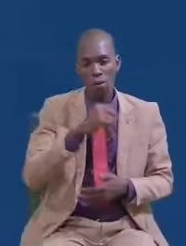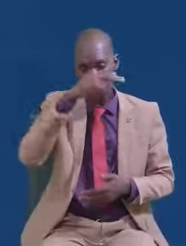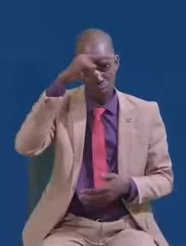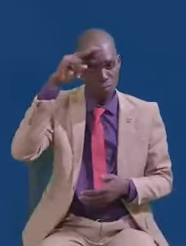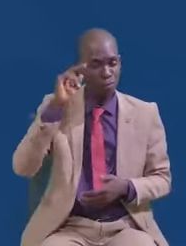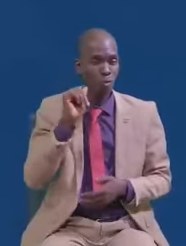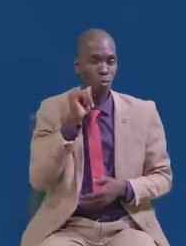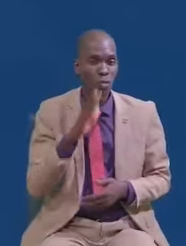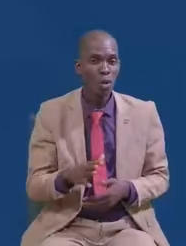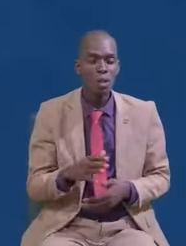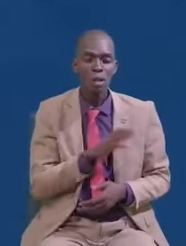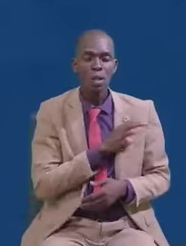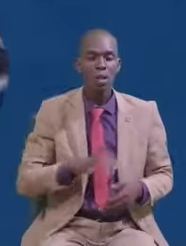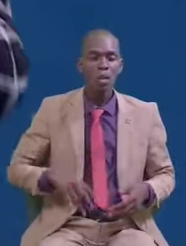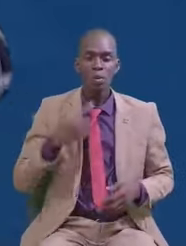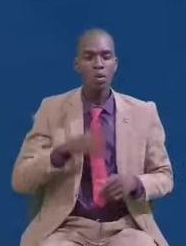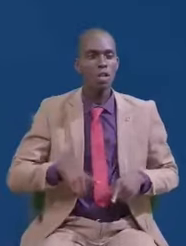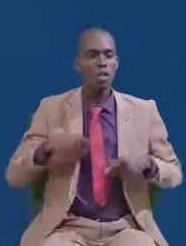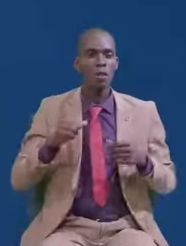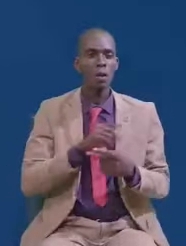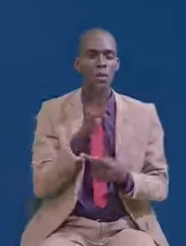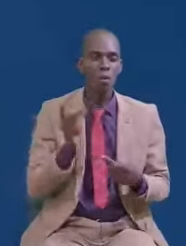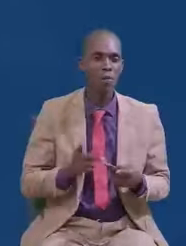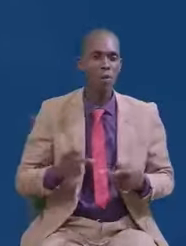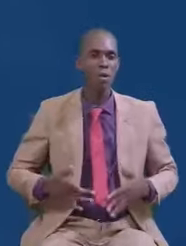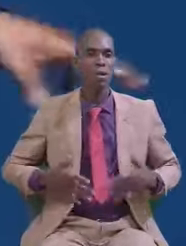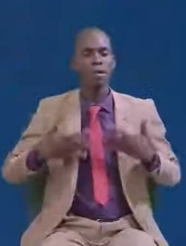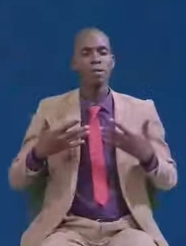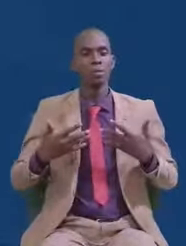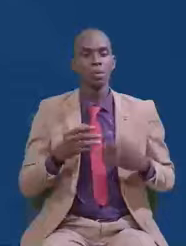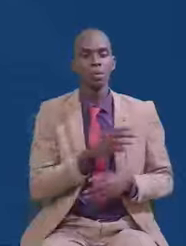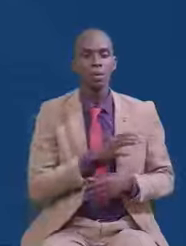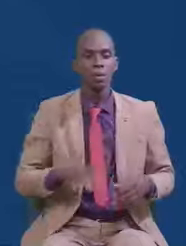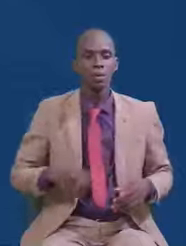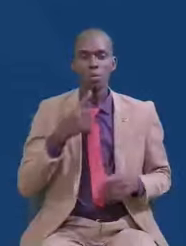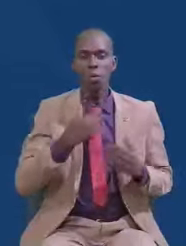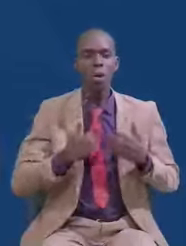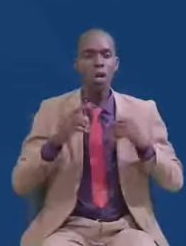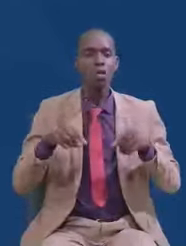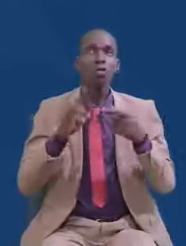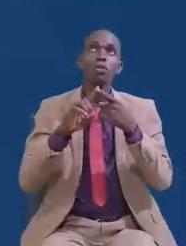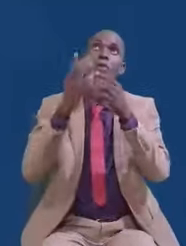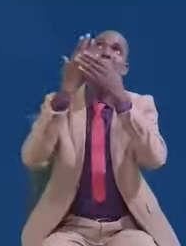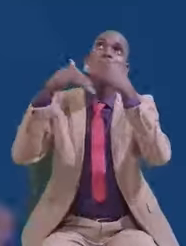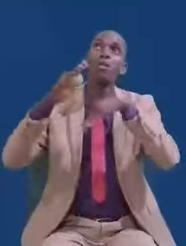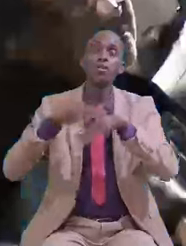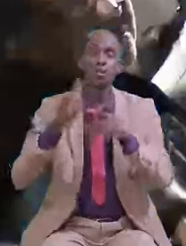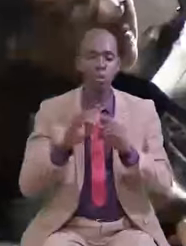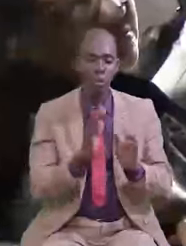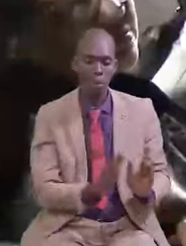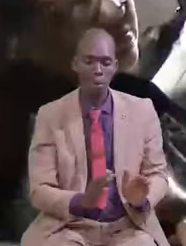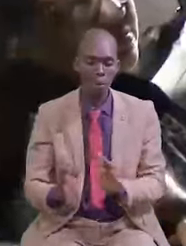Christ qui a vécu une vie, mené une vie parfaite, Christ qui est allé au ciel pour nous